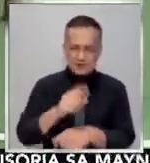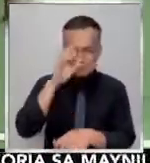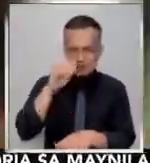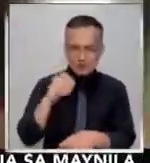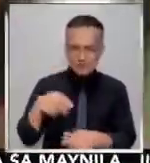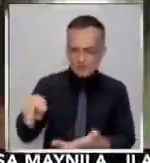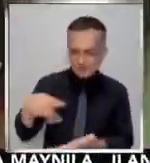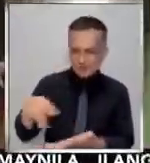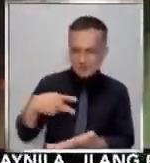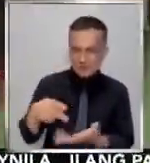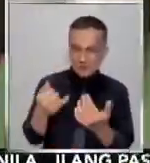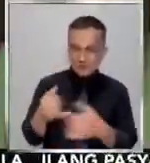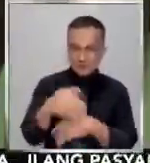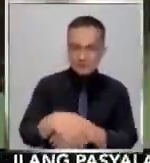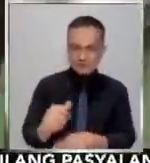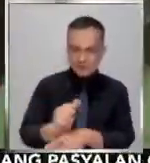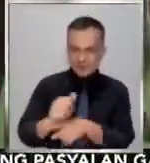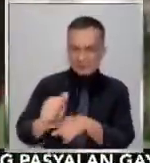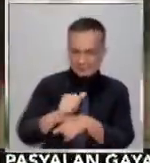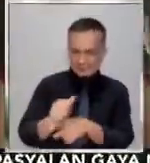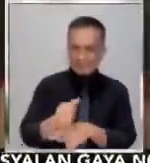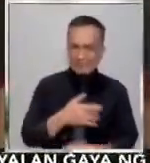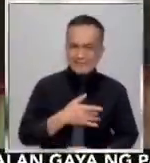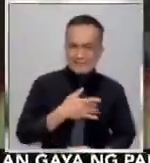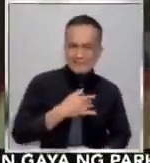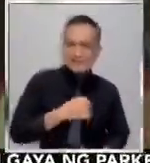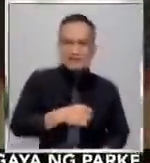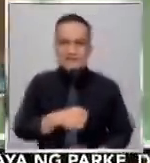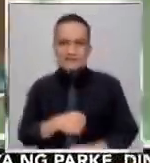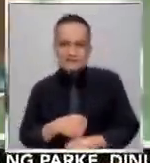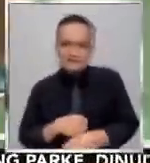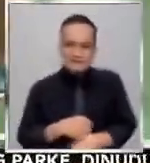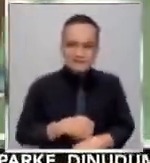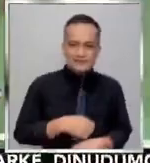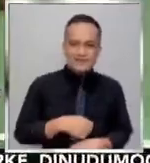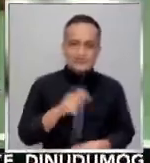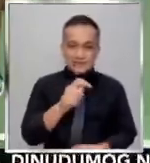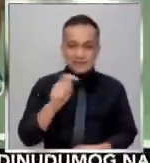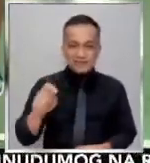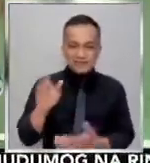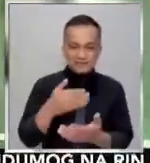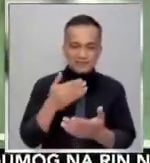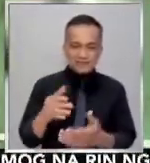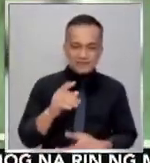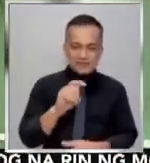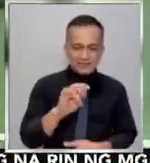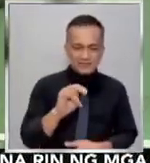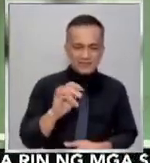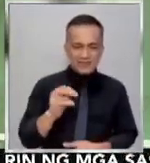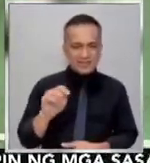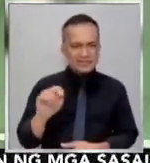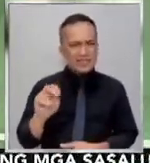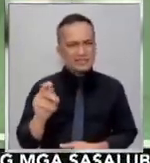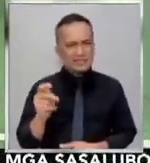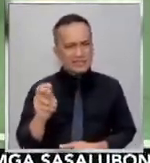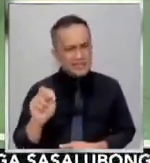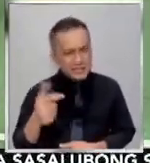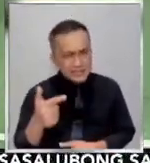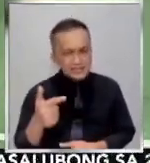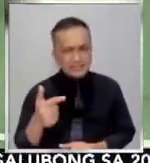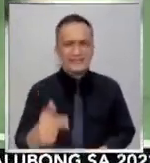gabi. Feel na feel ang pagiling sa hit TikTok song na Ting Ting Tang Tang Ting.